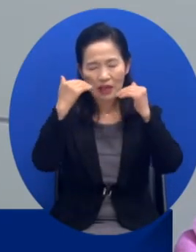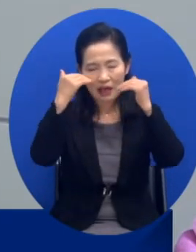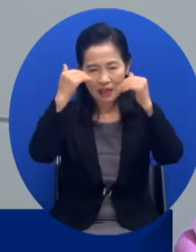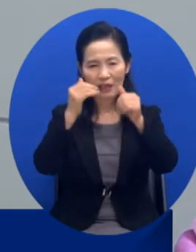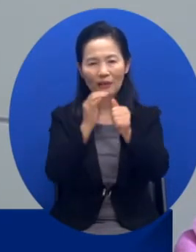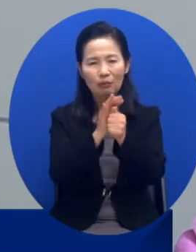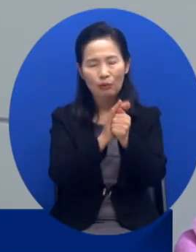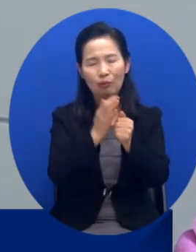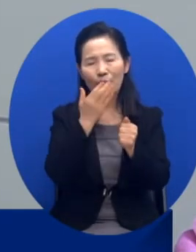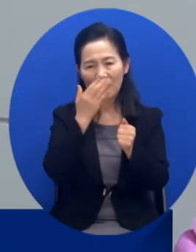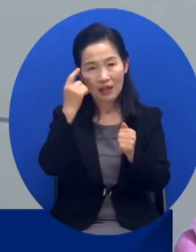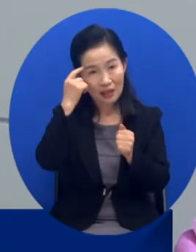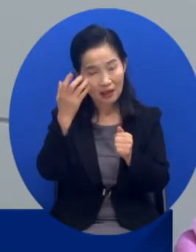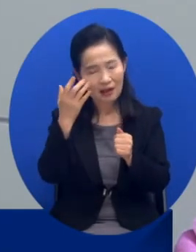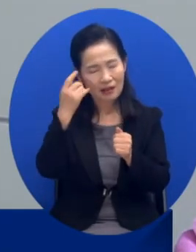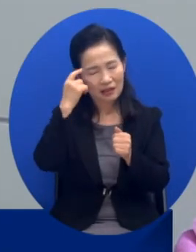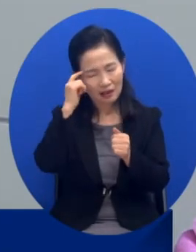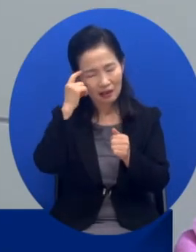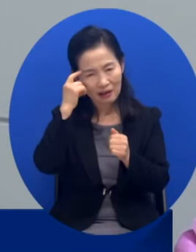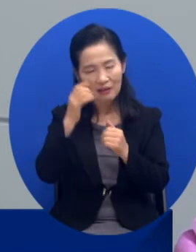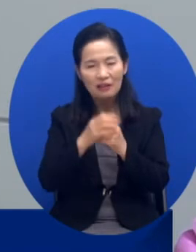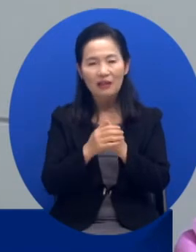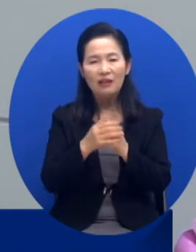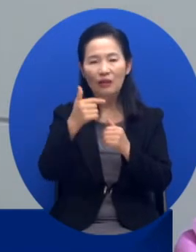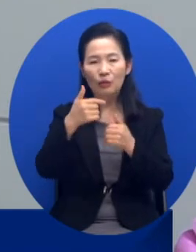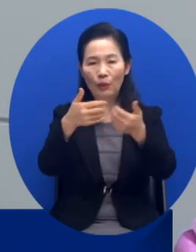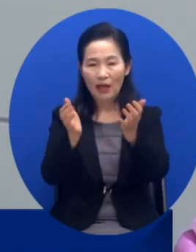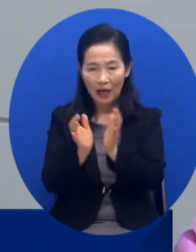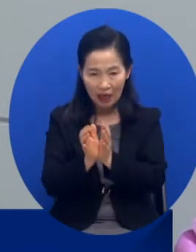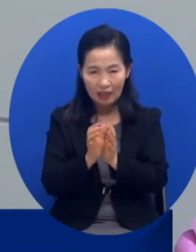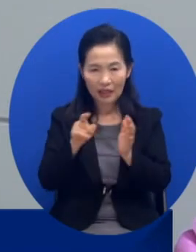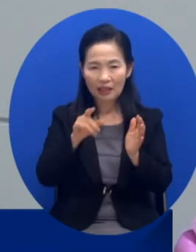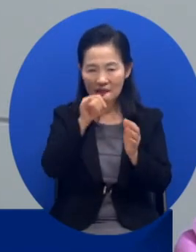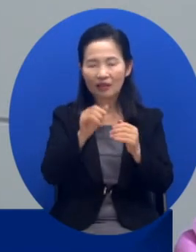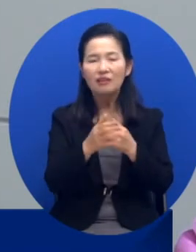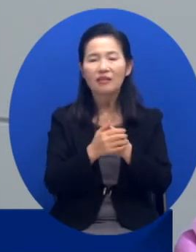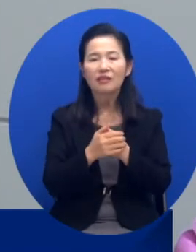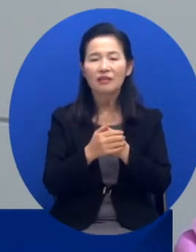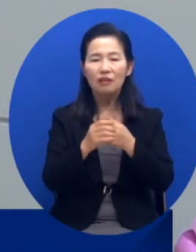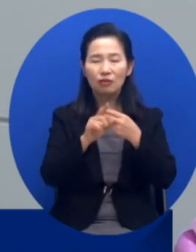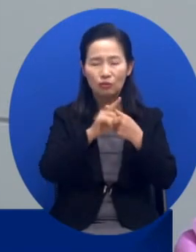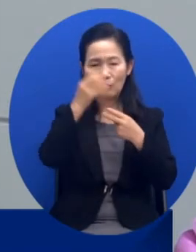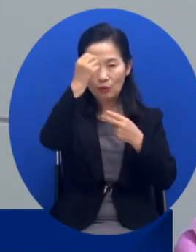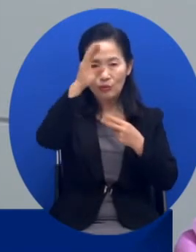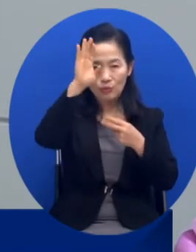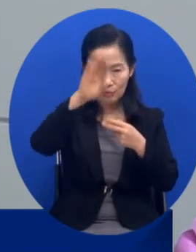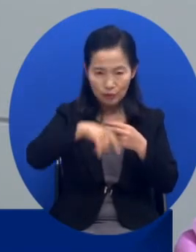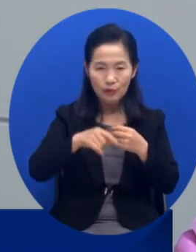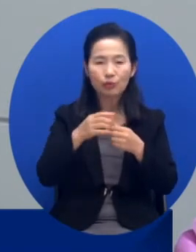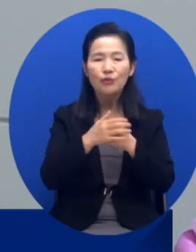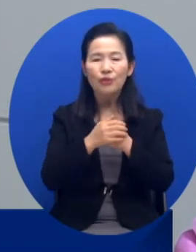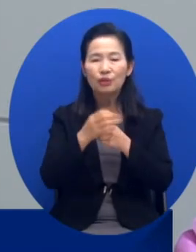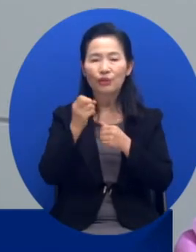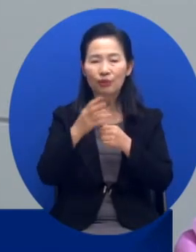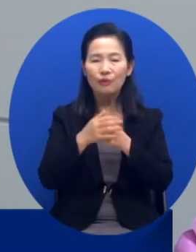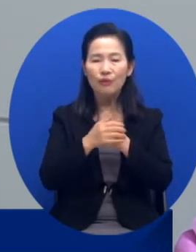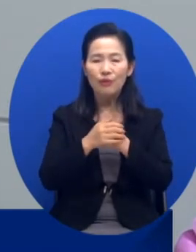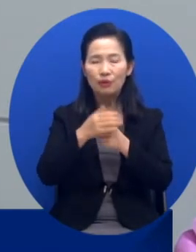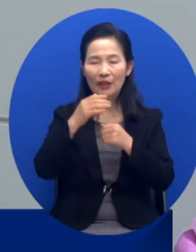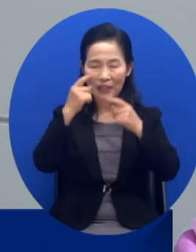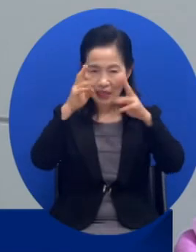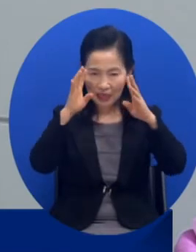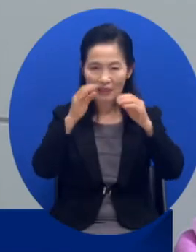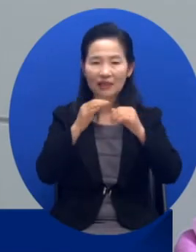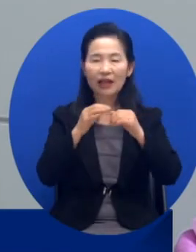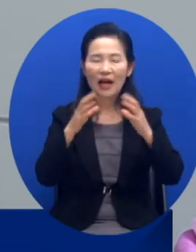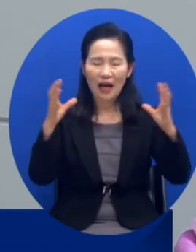있을까 하는 그 마음에 우리 노회 안에 있는 우리 중고등부 SC와 또 대학 청년부가 함께